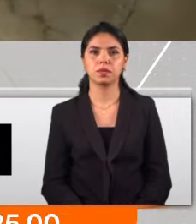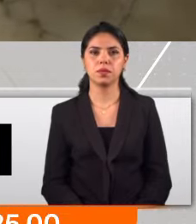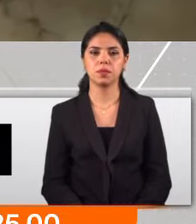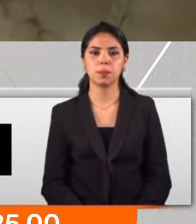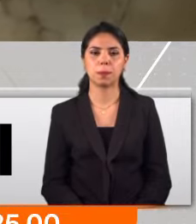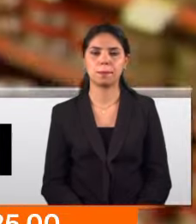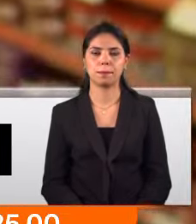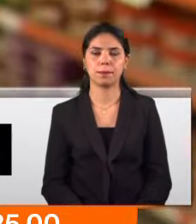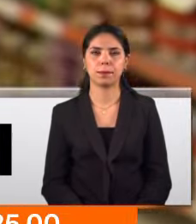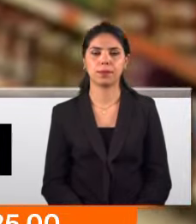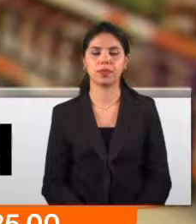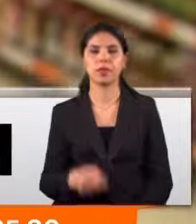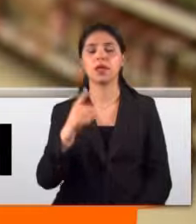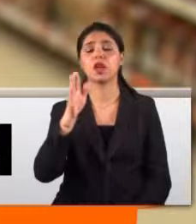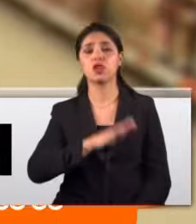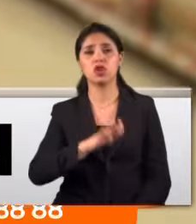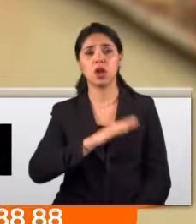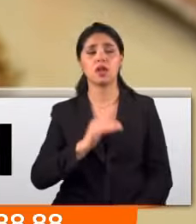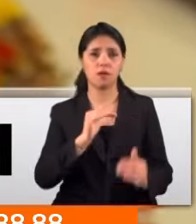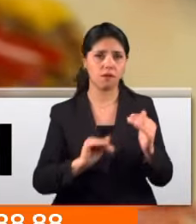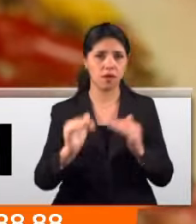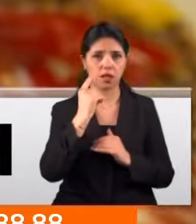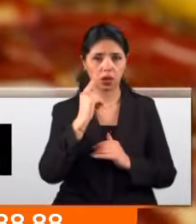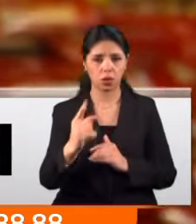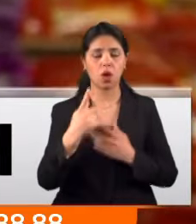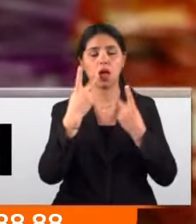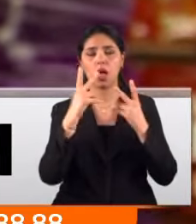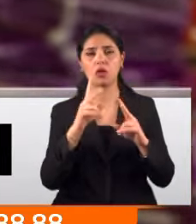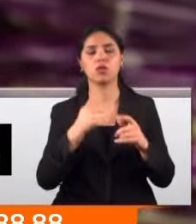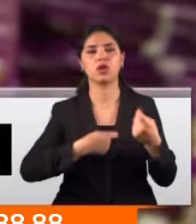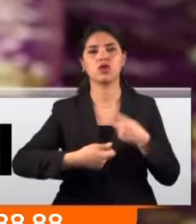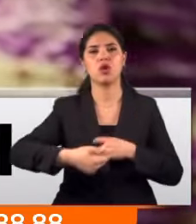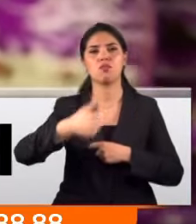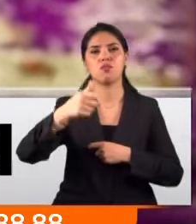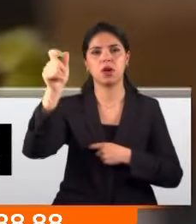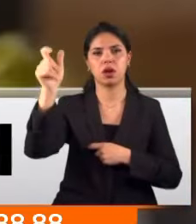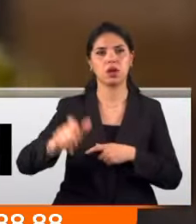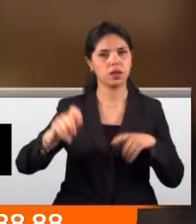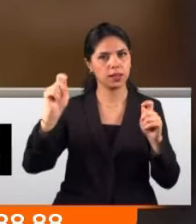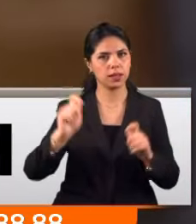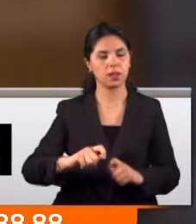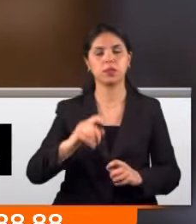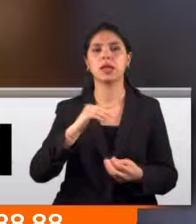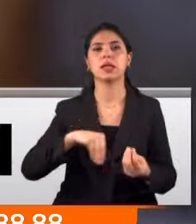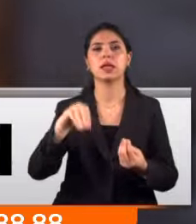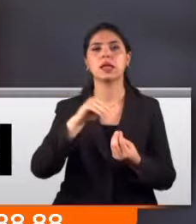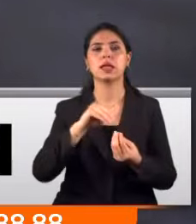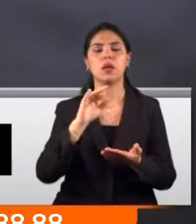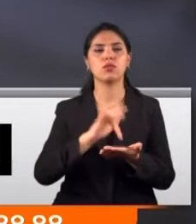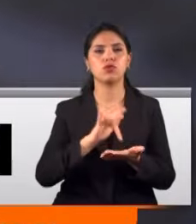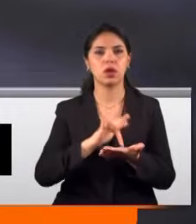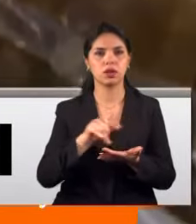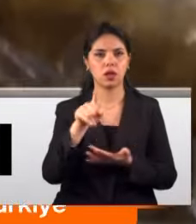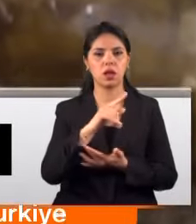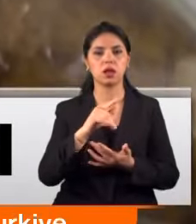var. Şikayetler de artınca açıklama Ticaret Bakanı Ömer Bolat'tan geldi. Fahiş fiyat cezalarında